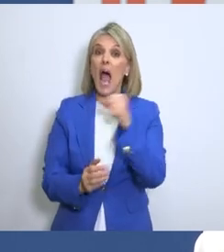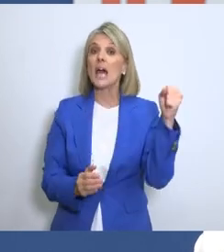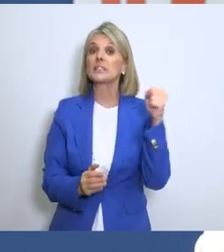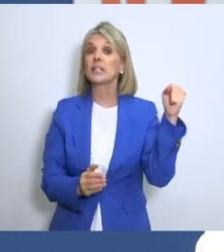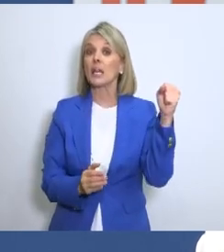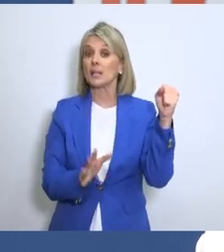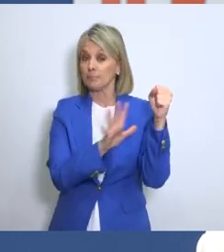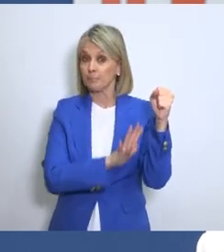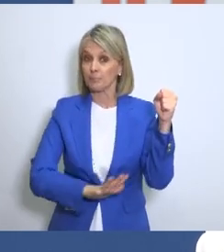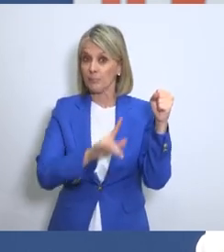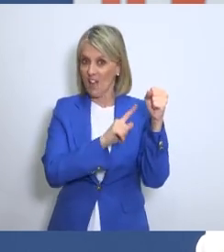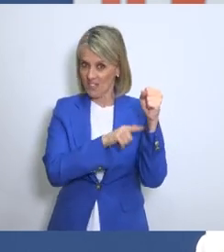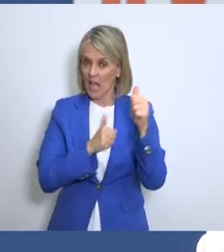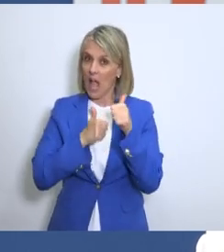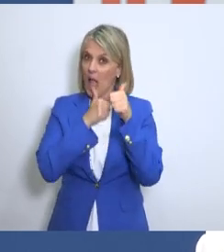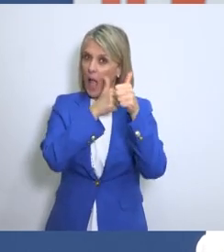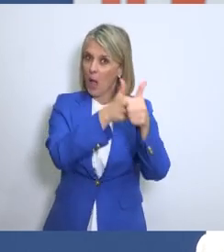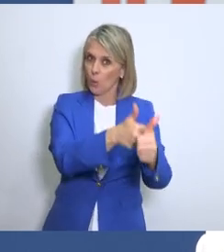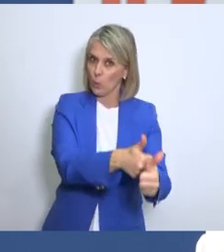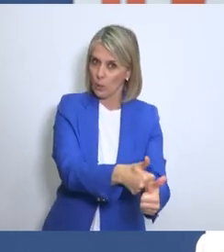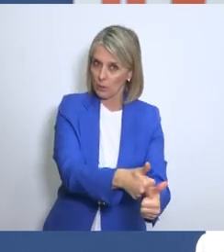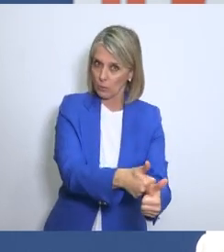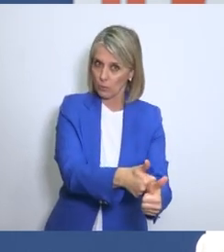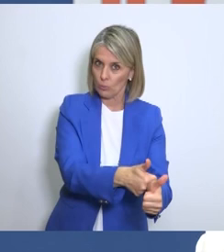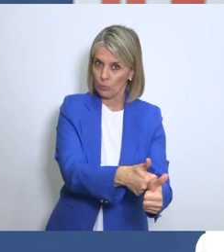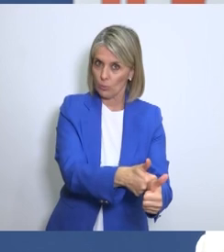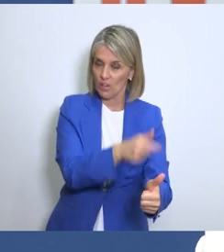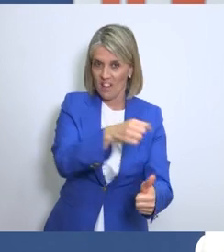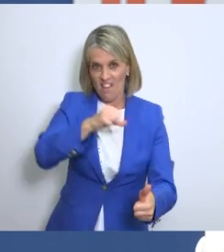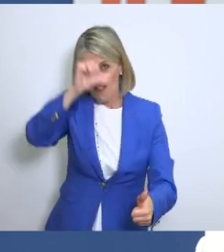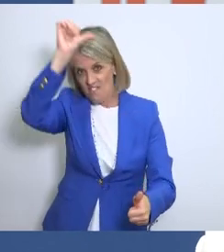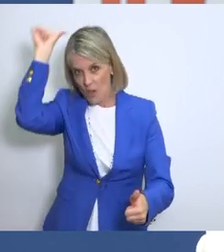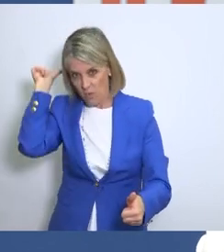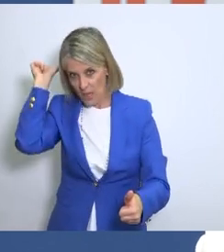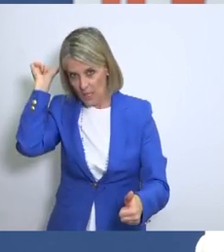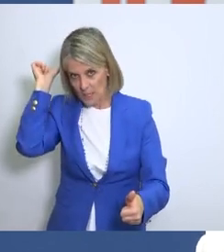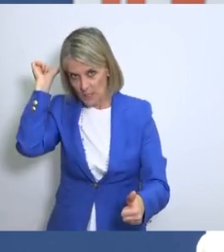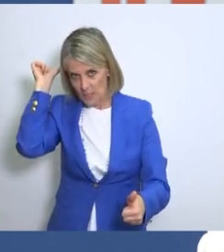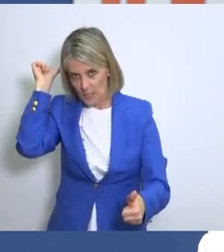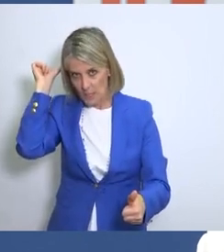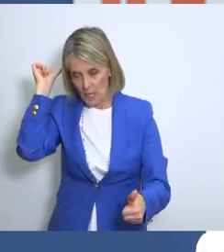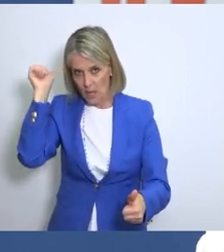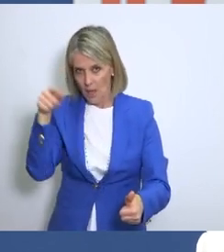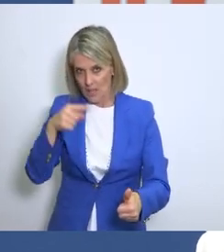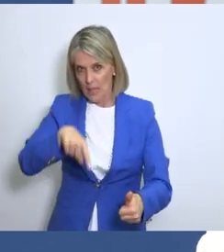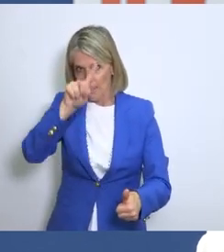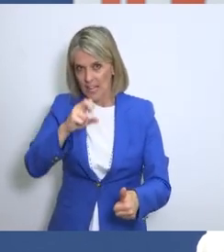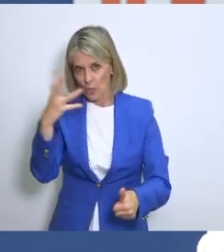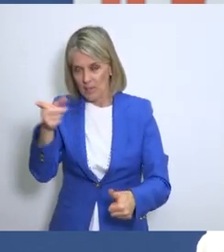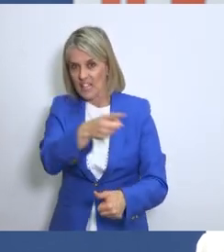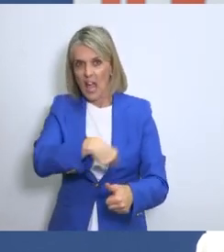Όσοι αριστεροί ακολουθήσουν το μόρφωμα του Βαρουφάκη και του Μέρα 25 σήμερα, απειλούνται